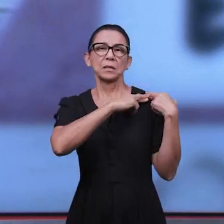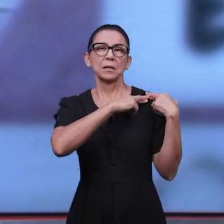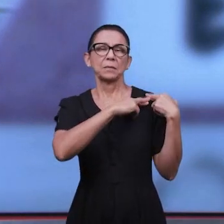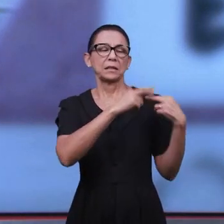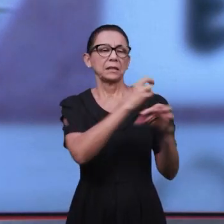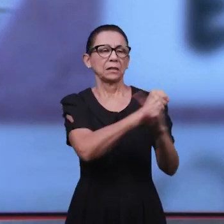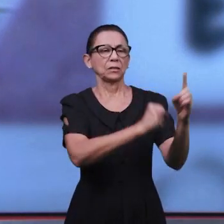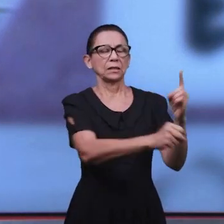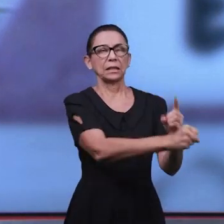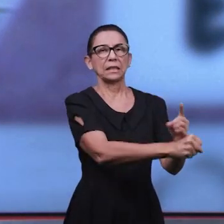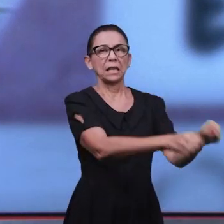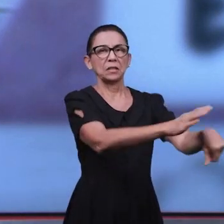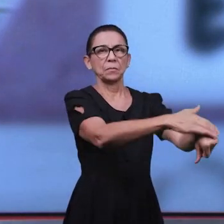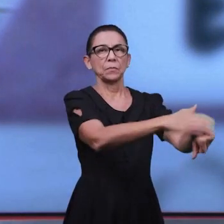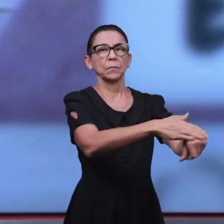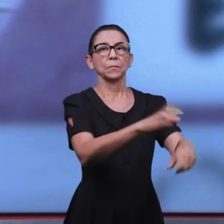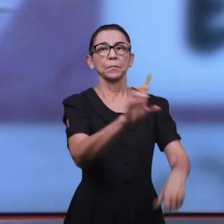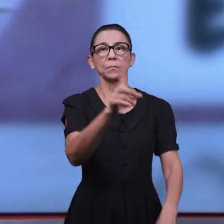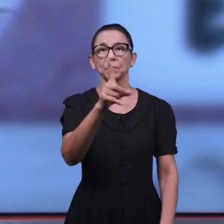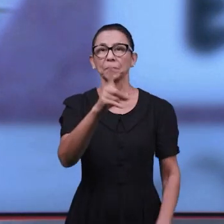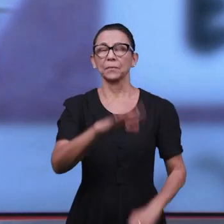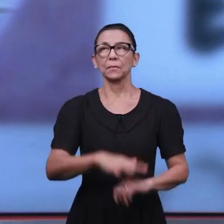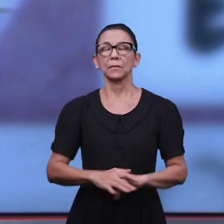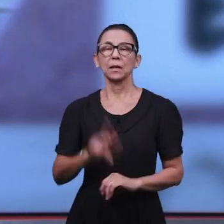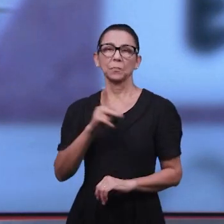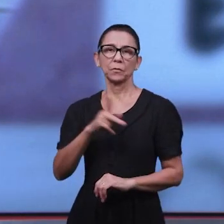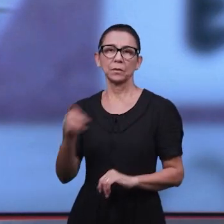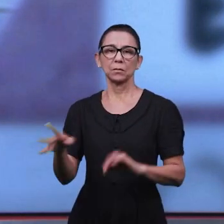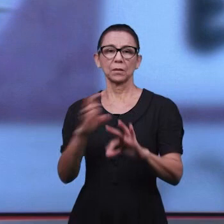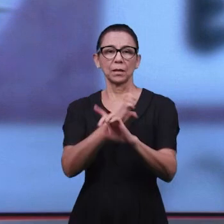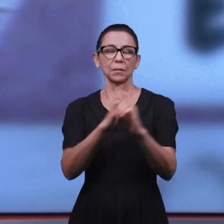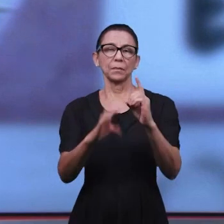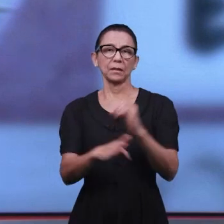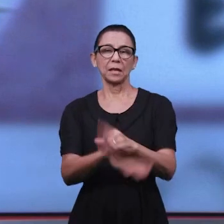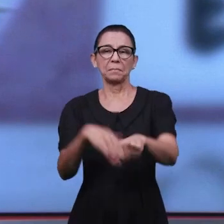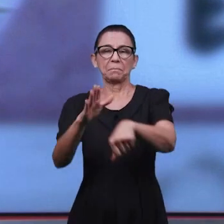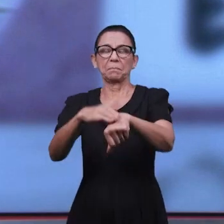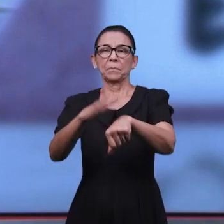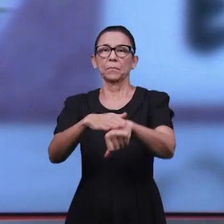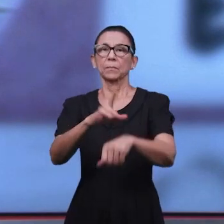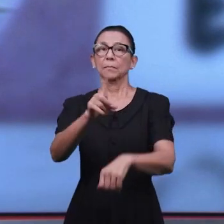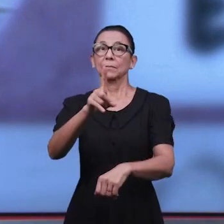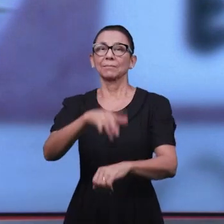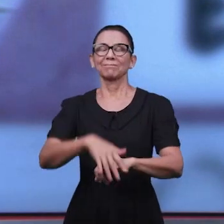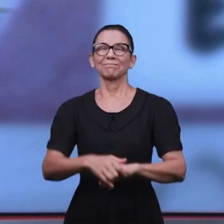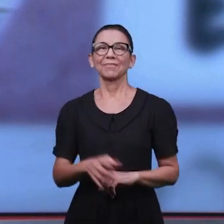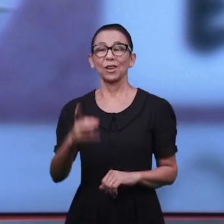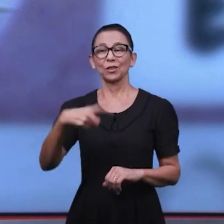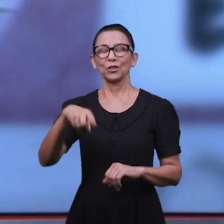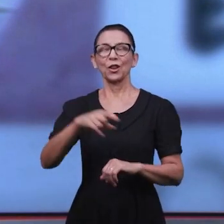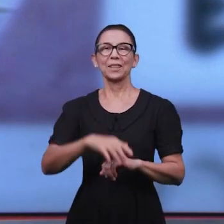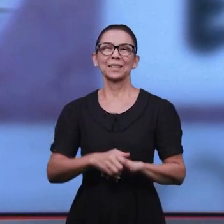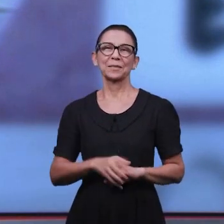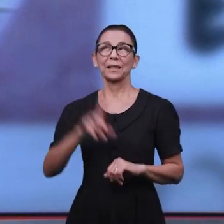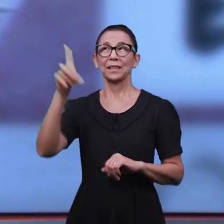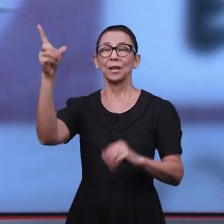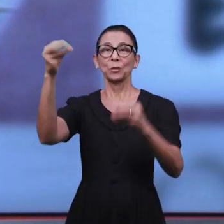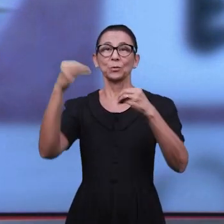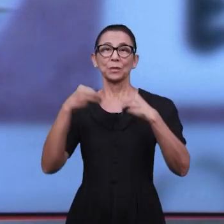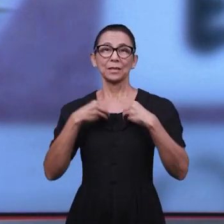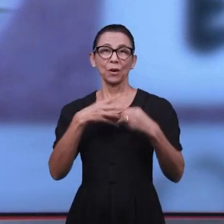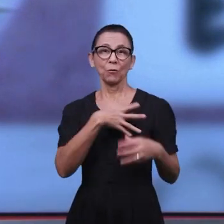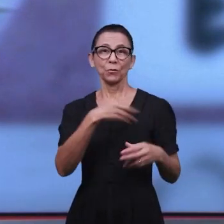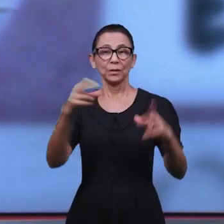aux écoles, aux professeurs de l'école biblique dominicale, car le Seigneur nous a donné comme héritage nos enfants. Ils